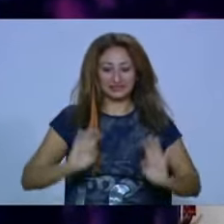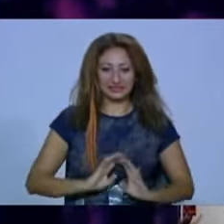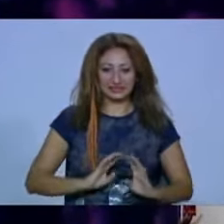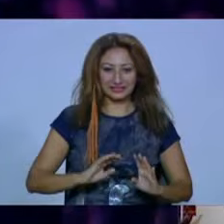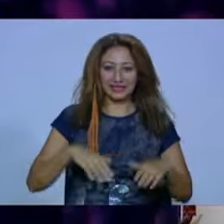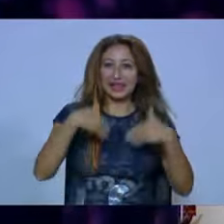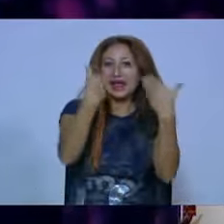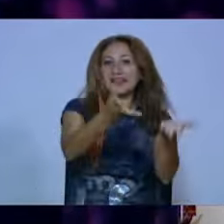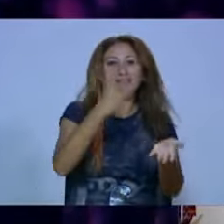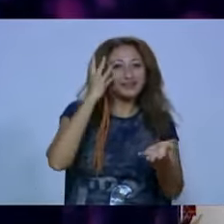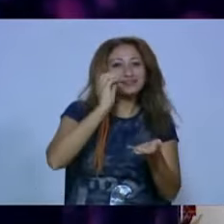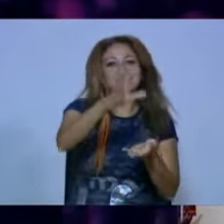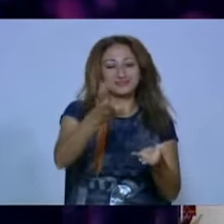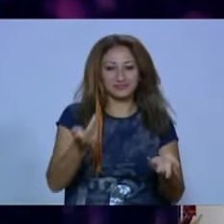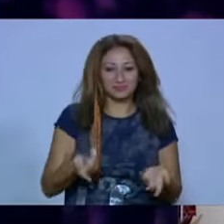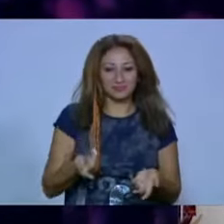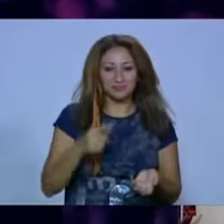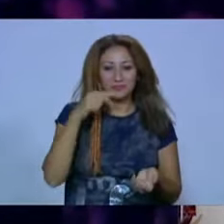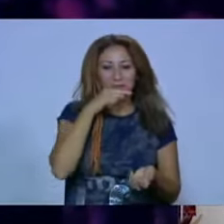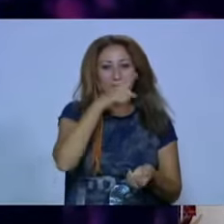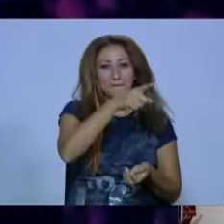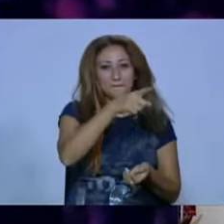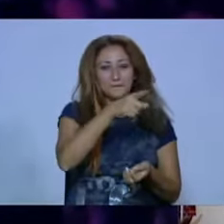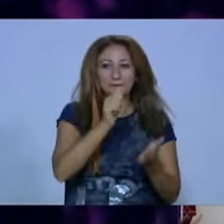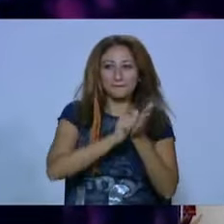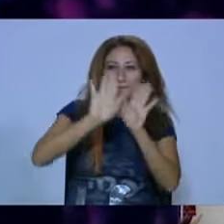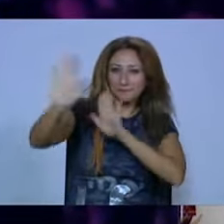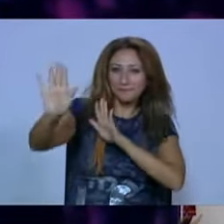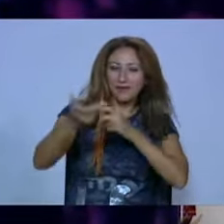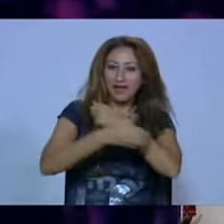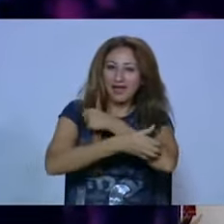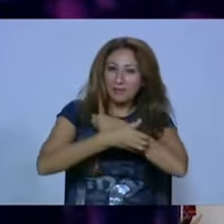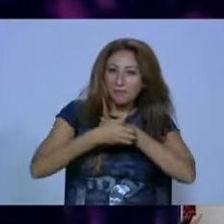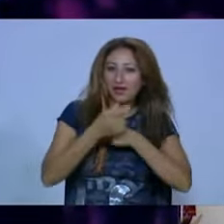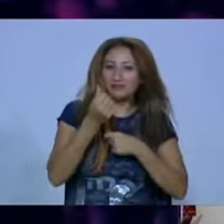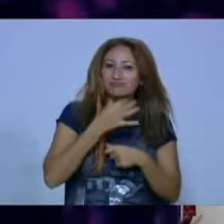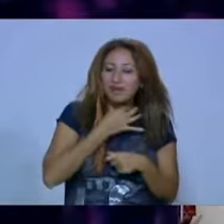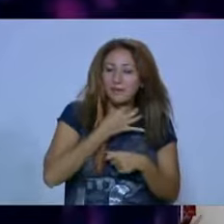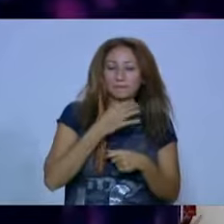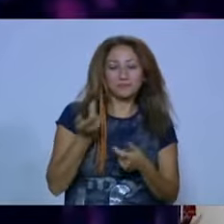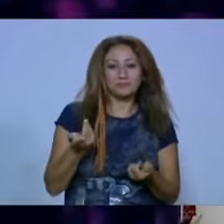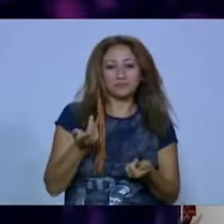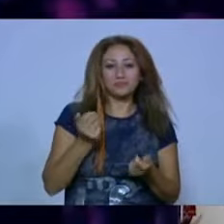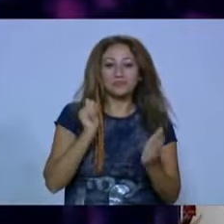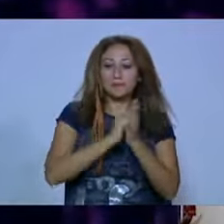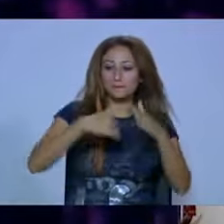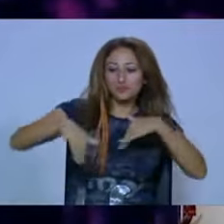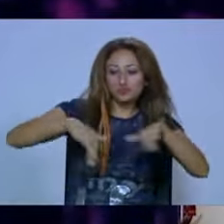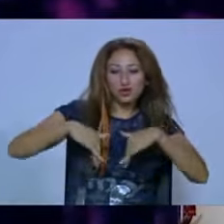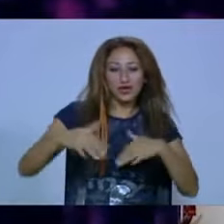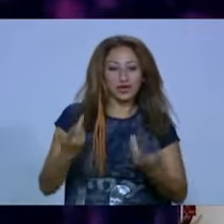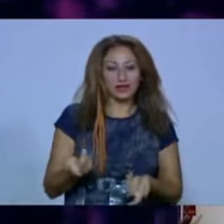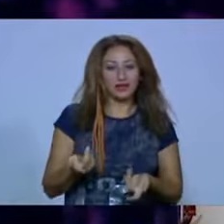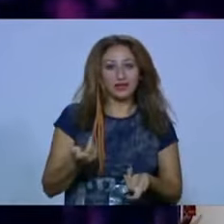هديه لعروسه جديده. ممكن تكون العروسه دي ساكنه معاها في نفس العماره، في نفس الشارع، في